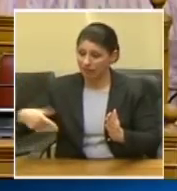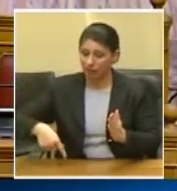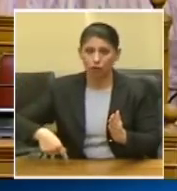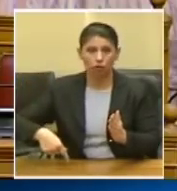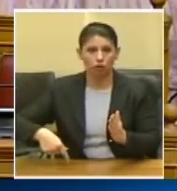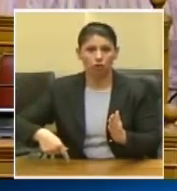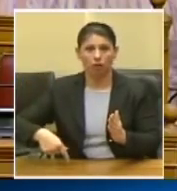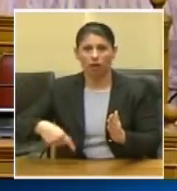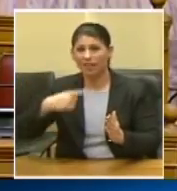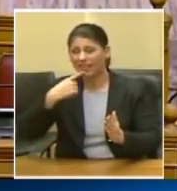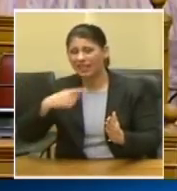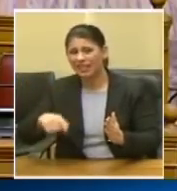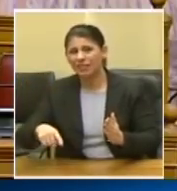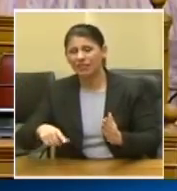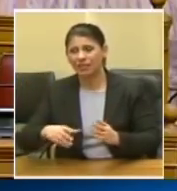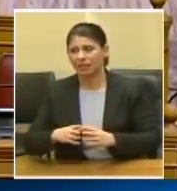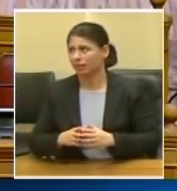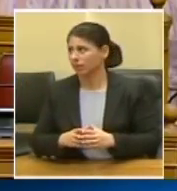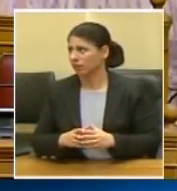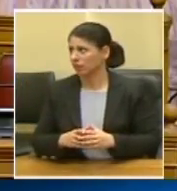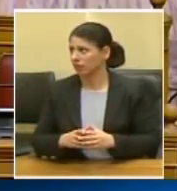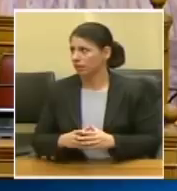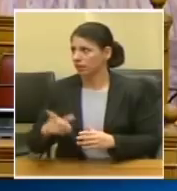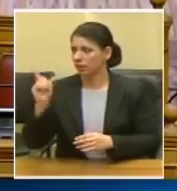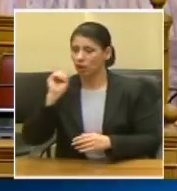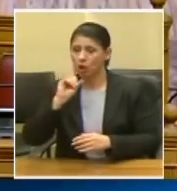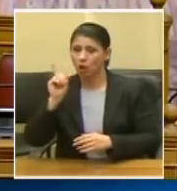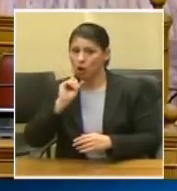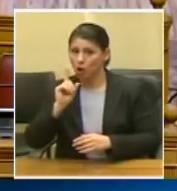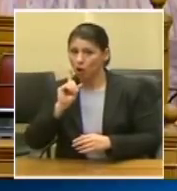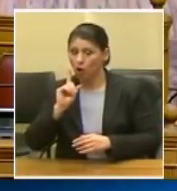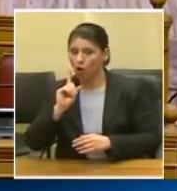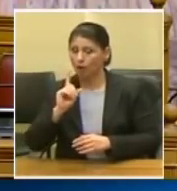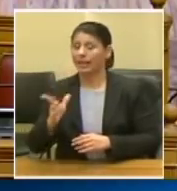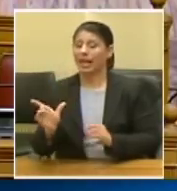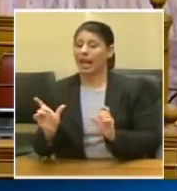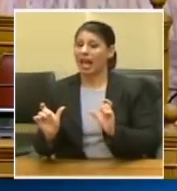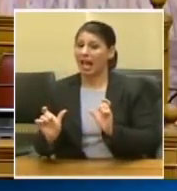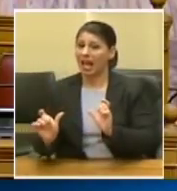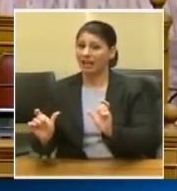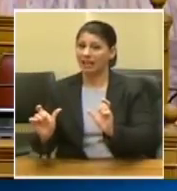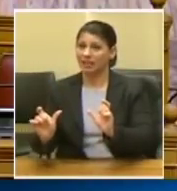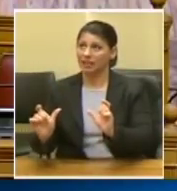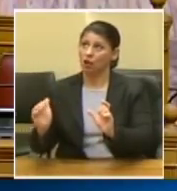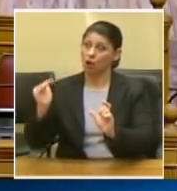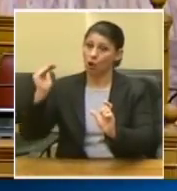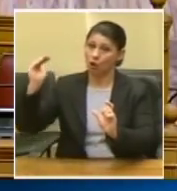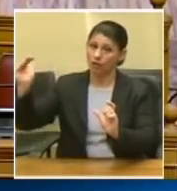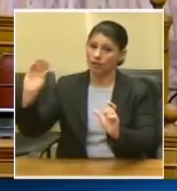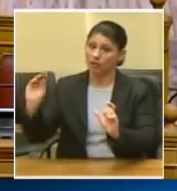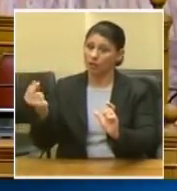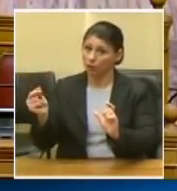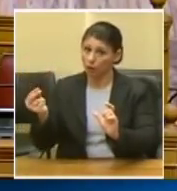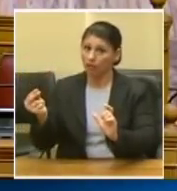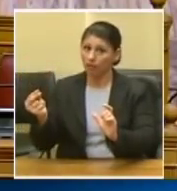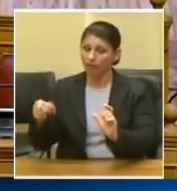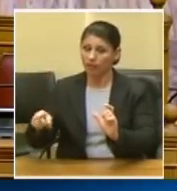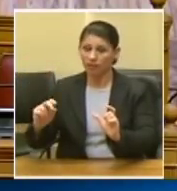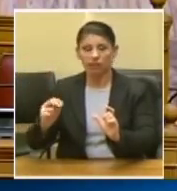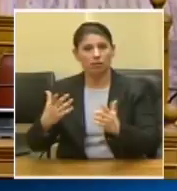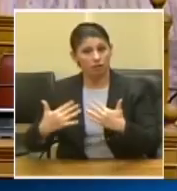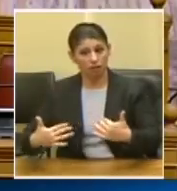ως ύβρι κόρη αντιστασιακού κορυφαίου σε βουλευτές του Ελληνικού Κοινοβουλίου. Γιατί, κύριε Πρόεδρε? Διότι,